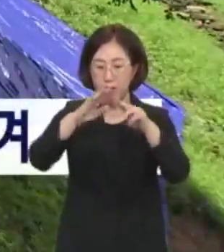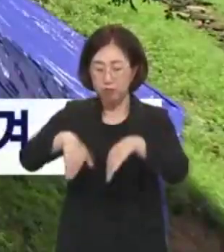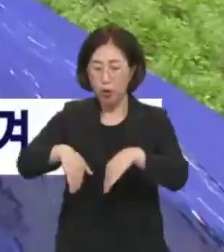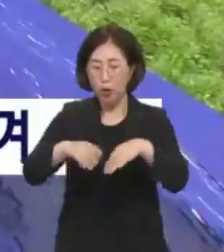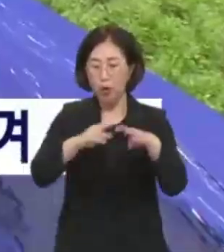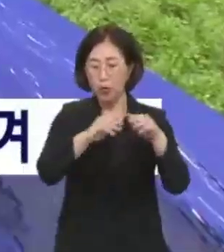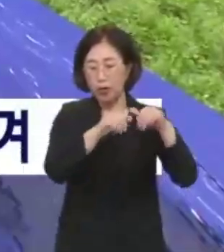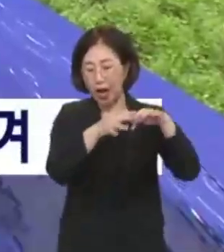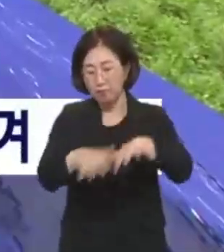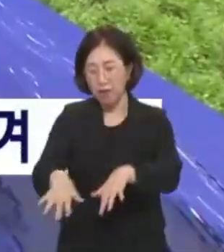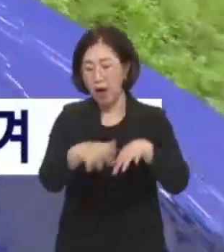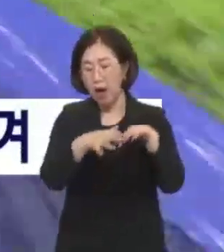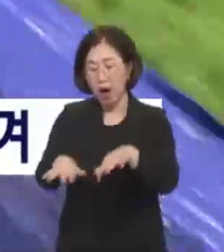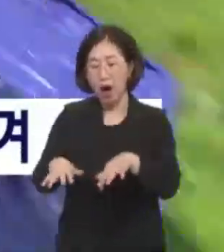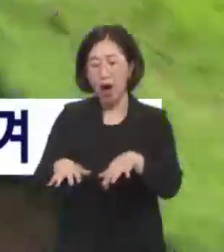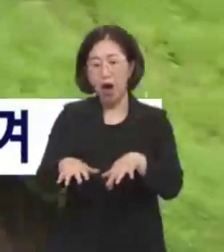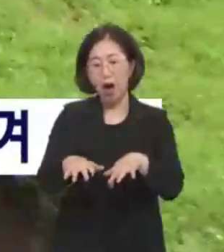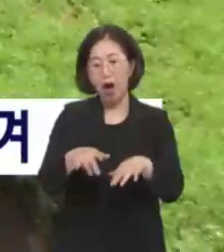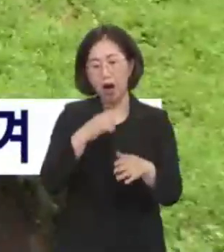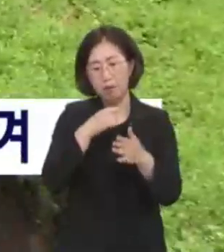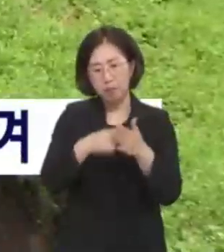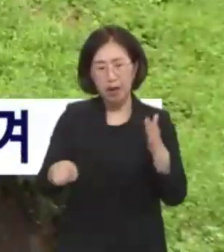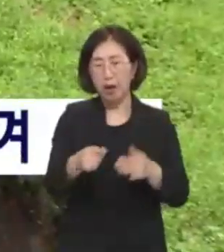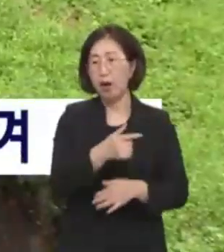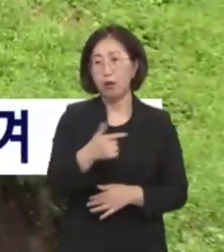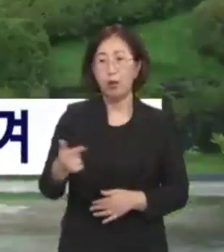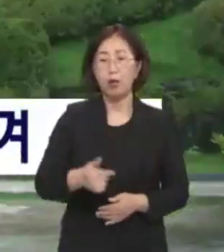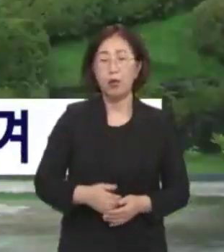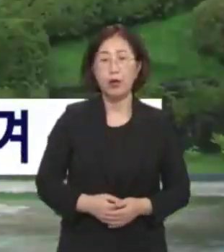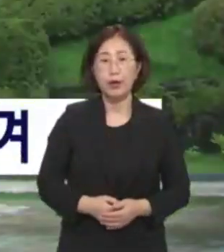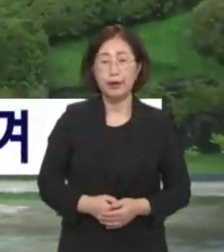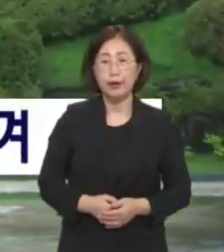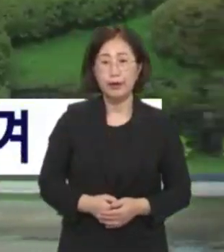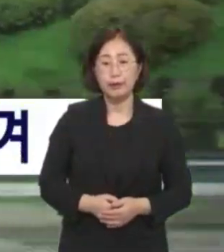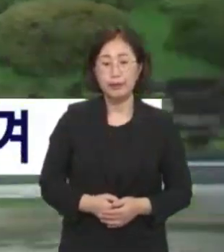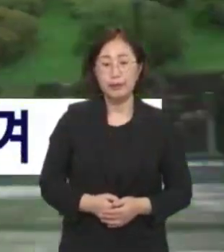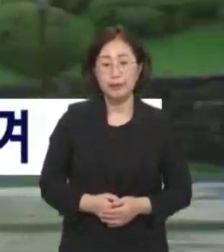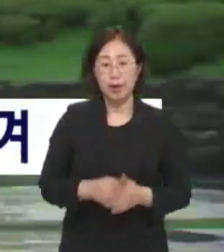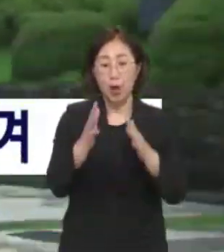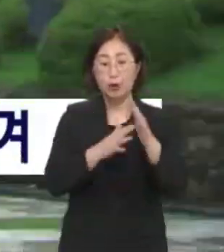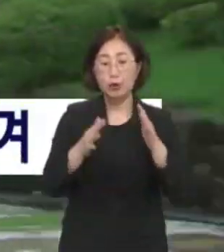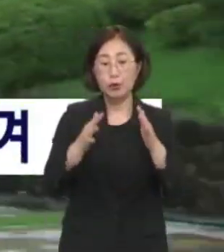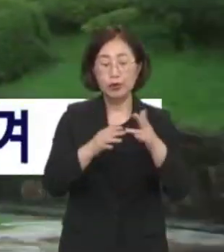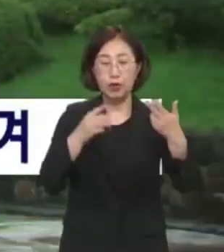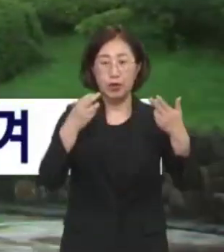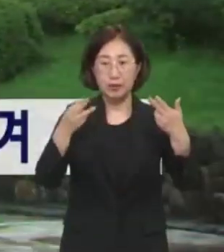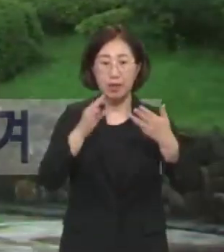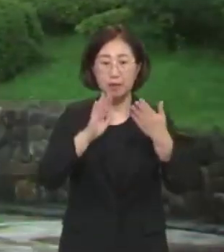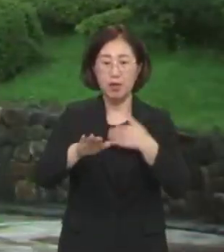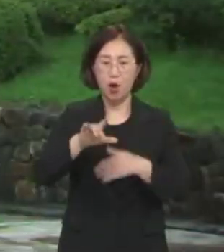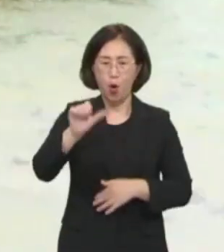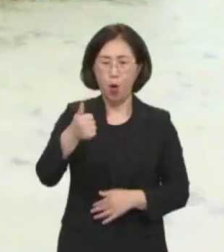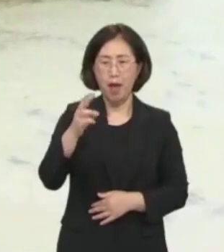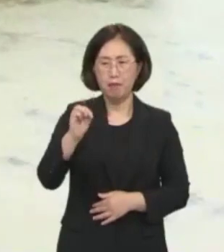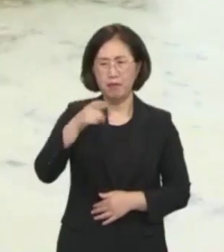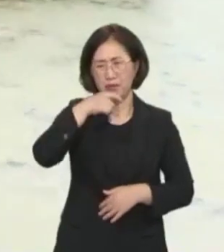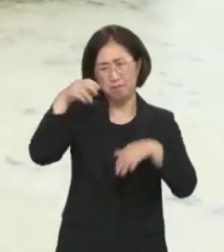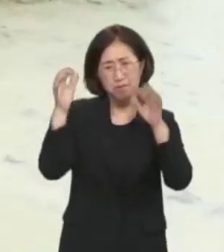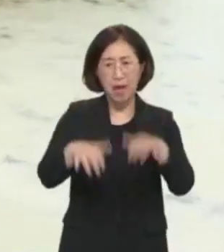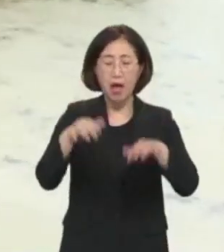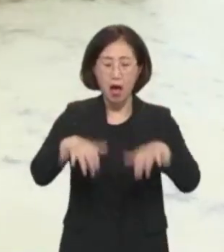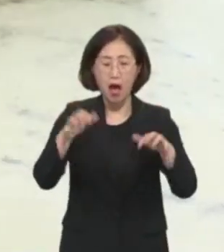토사가 흘러내리는 등 수마가 핥힌 흔적이 선명합니다. 공주엔 지난 13일 이후 500mm가 넘는 비가